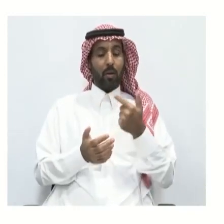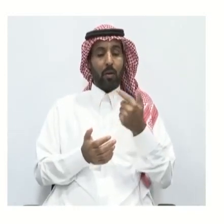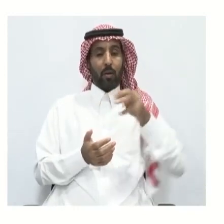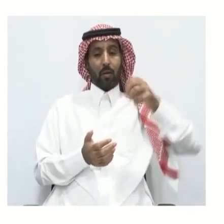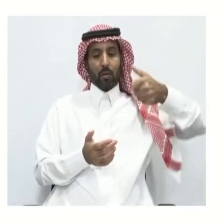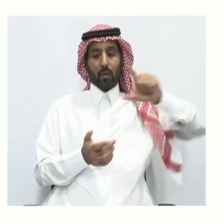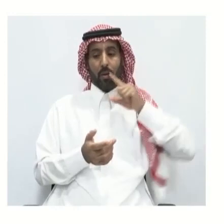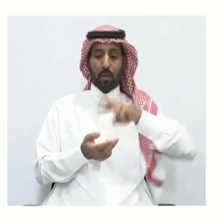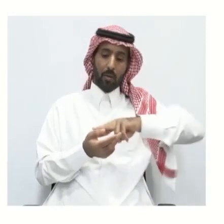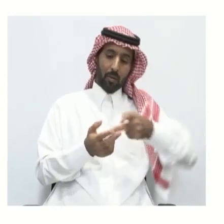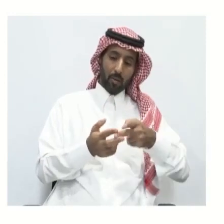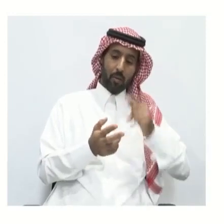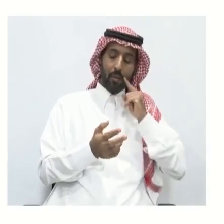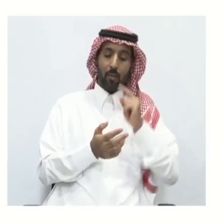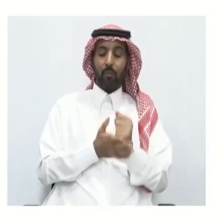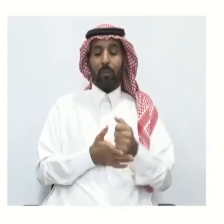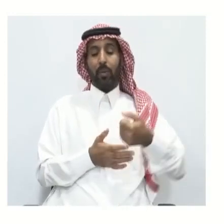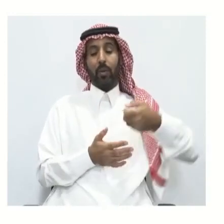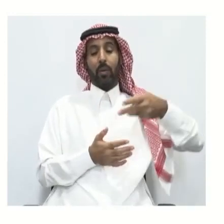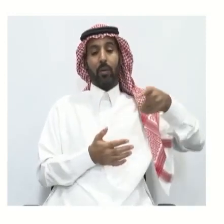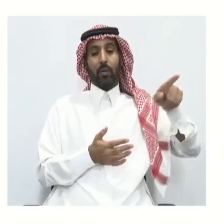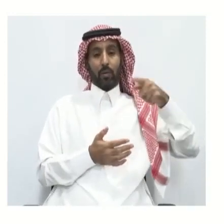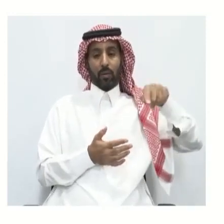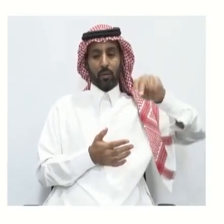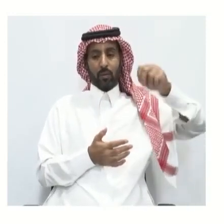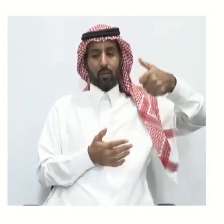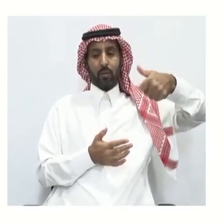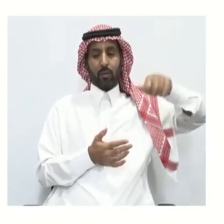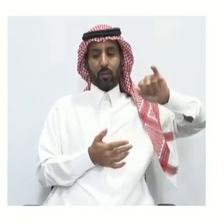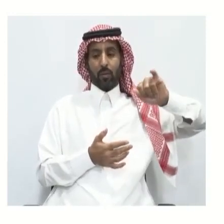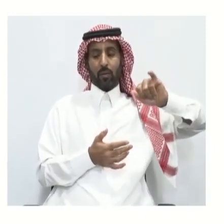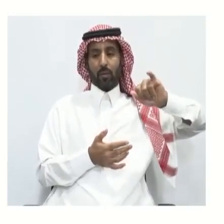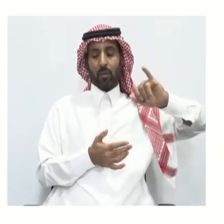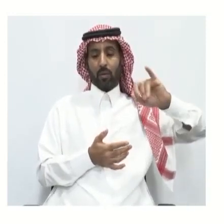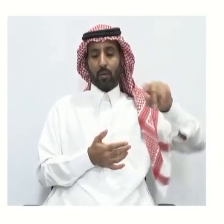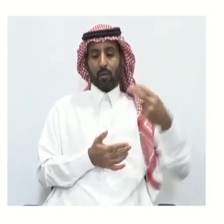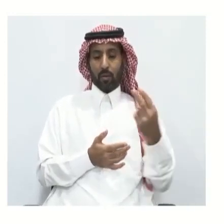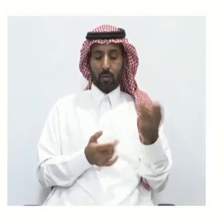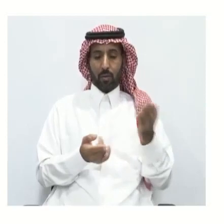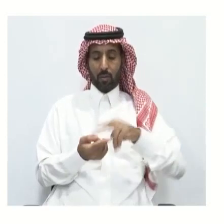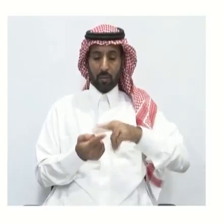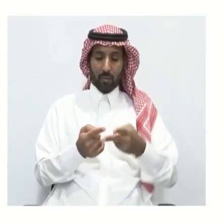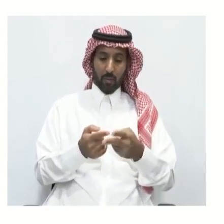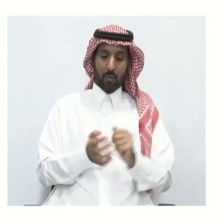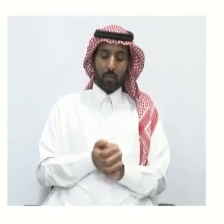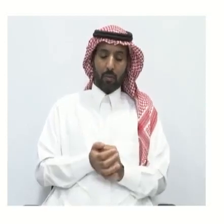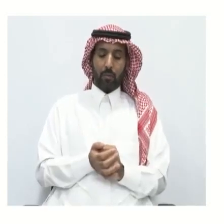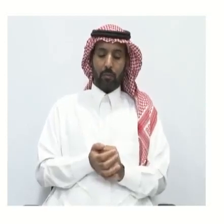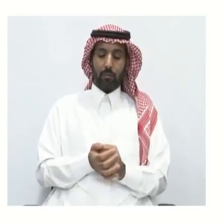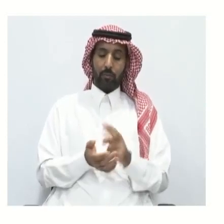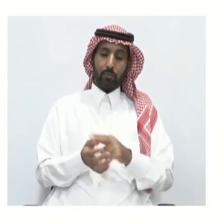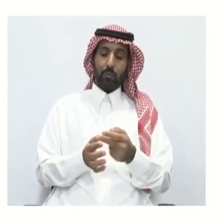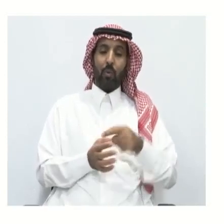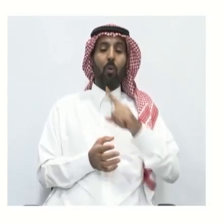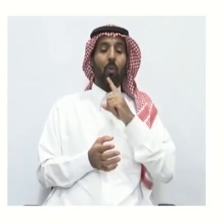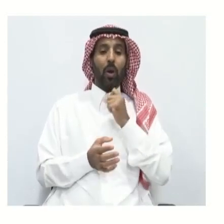نحولها الى مولات يوديد الزنك نضربها في كسر النسبه الموليه ثم نقوم بالتحويل سيعطيني الناتج